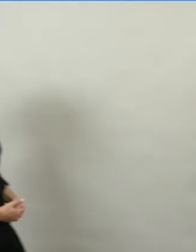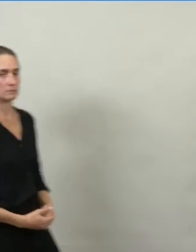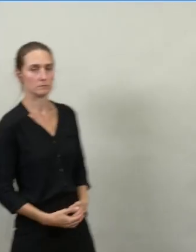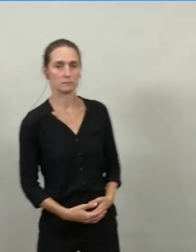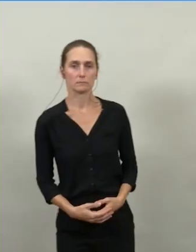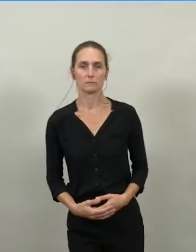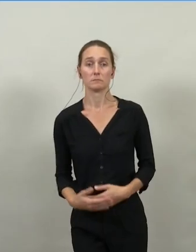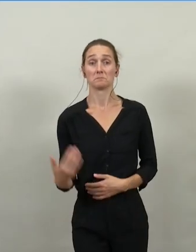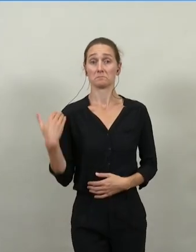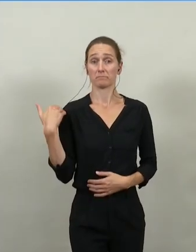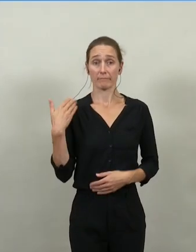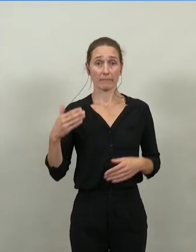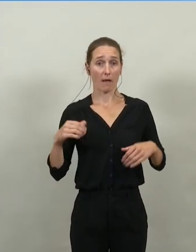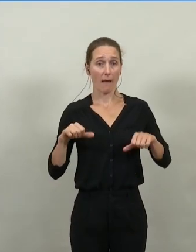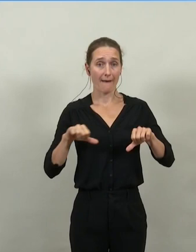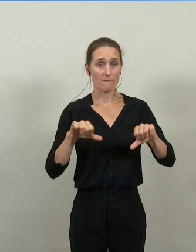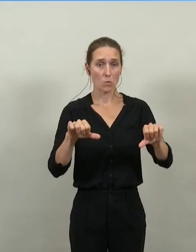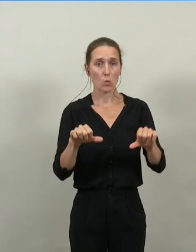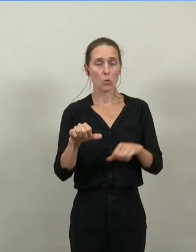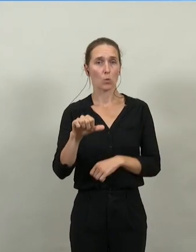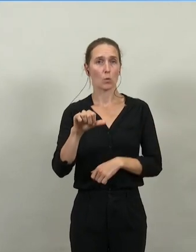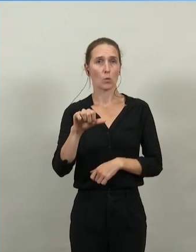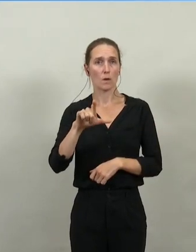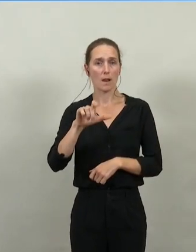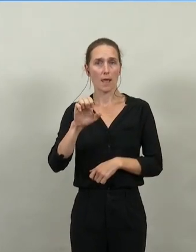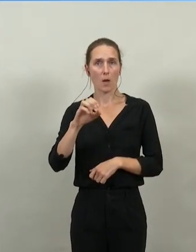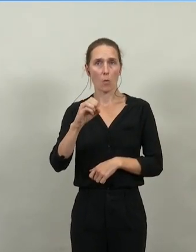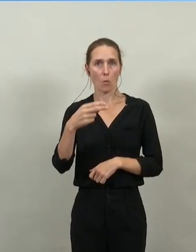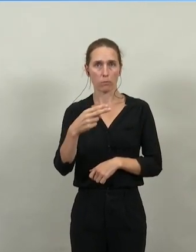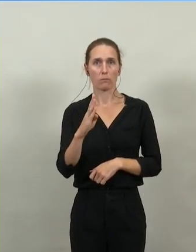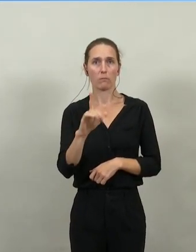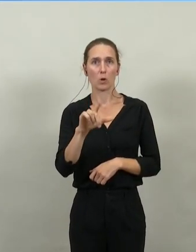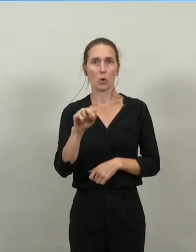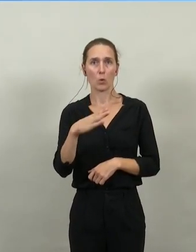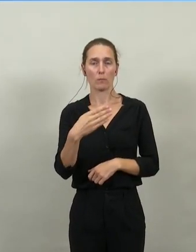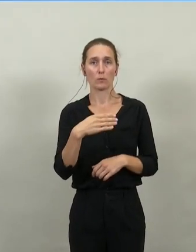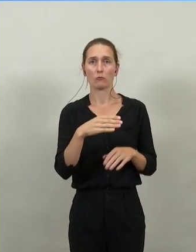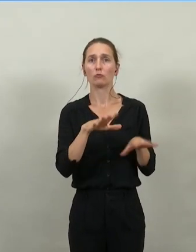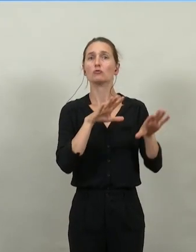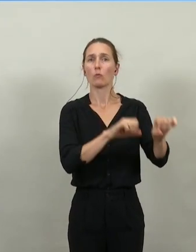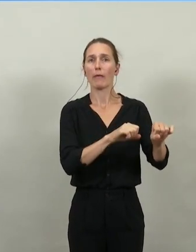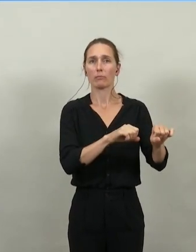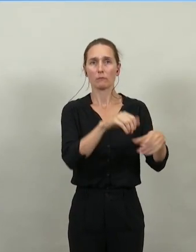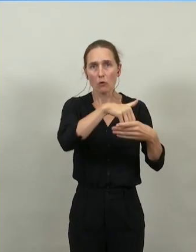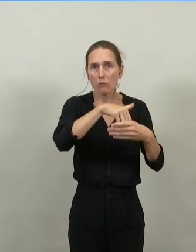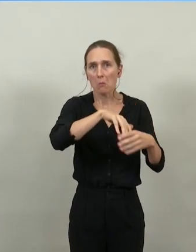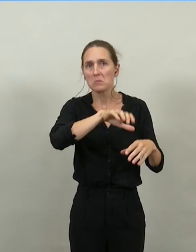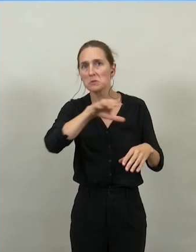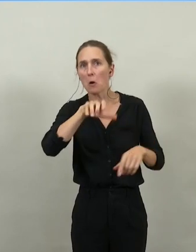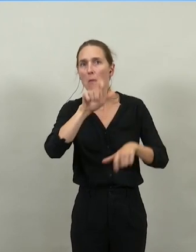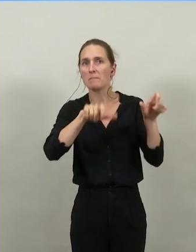mon Bloom qui regroupait jusqu'à une centaine de personnes depuis 2 ans le propriétaire de la maison avait en effet